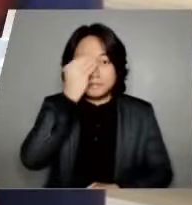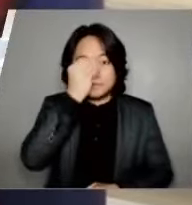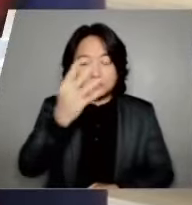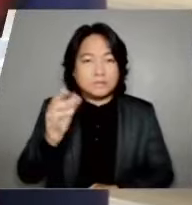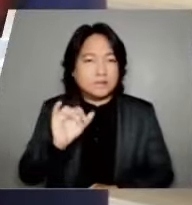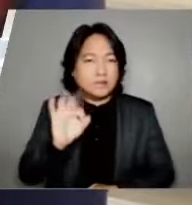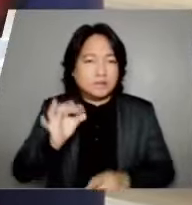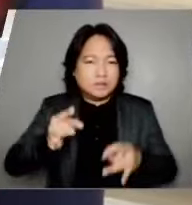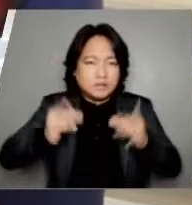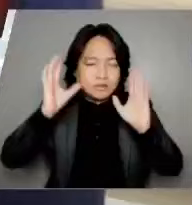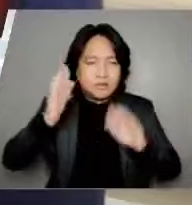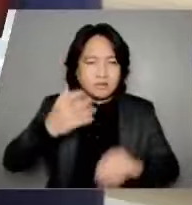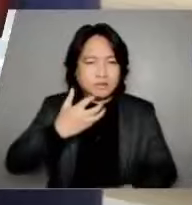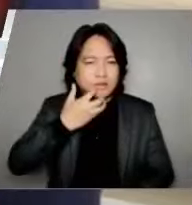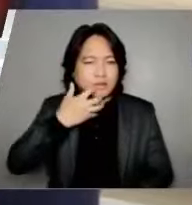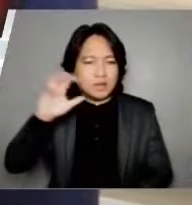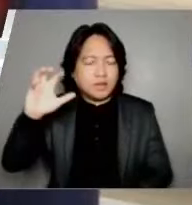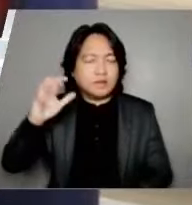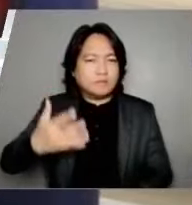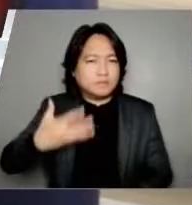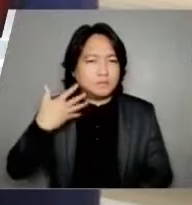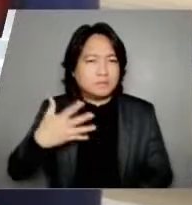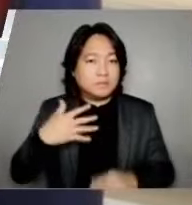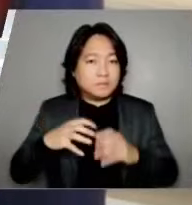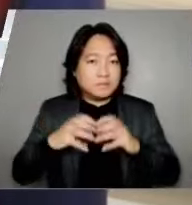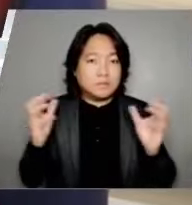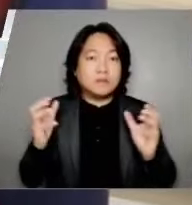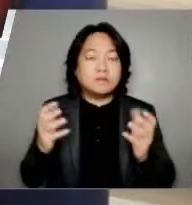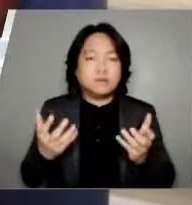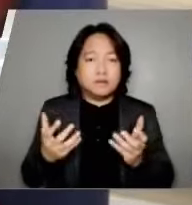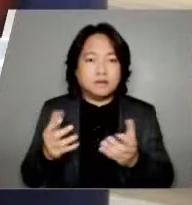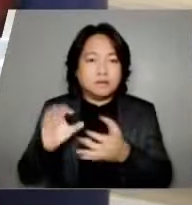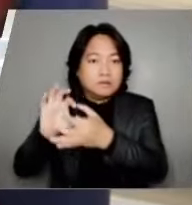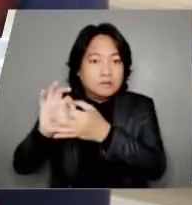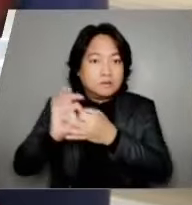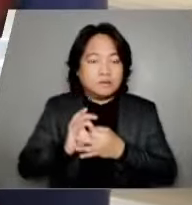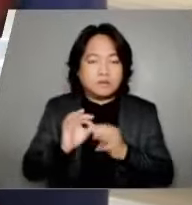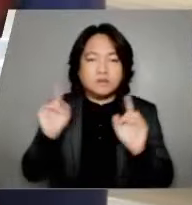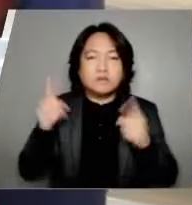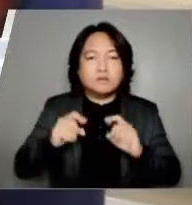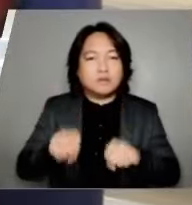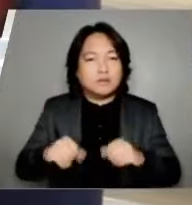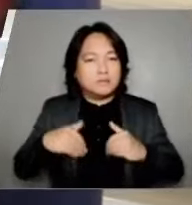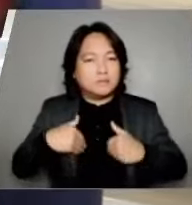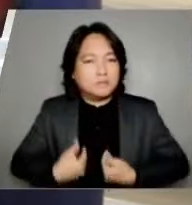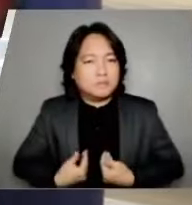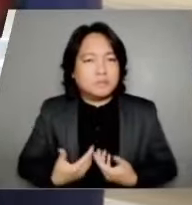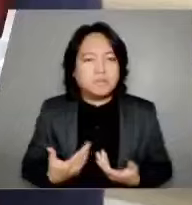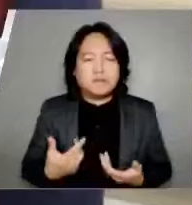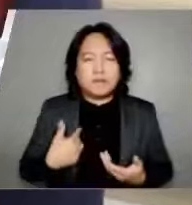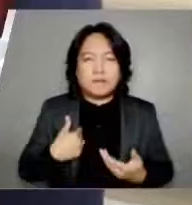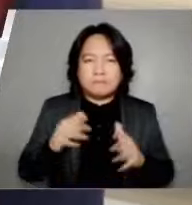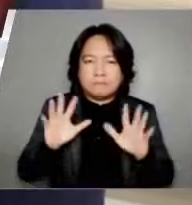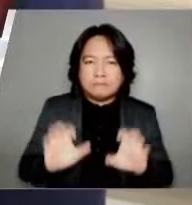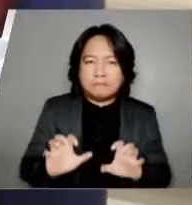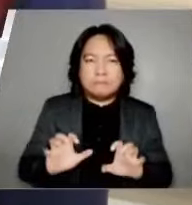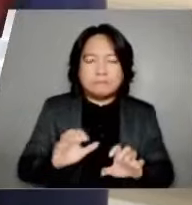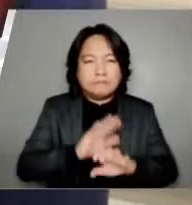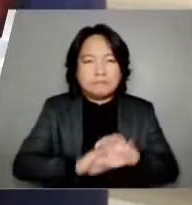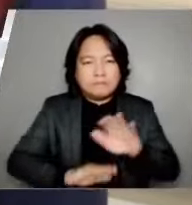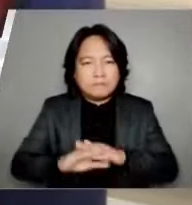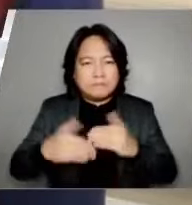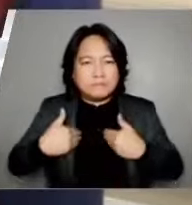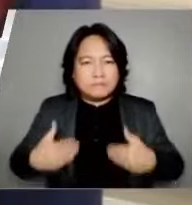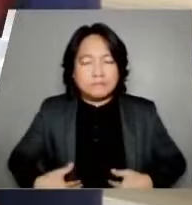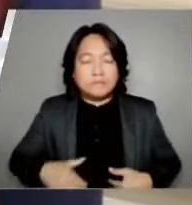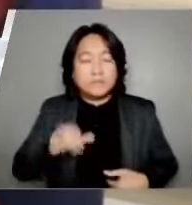ang chance na mabilis tayo magiging mapagod, makakaranas tayo ng mga heat cramps, at yung may mga sensitive na health issue, mas